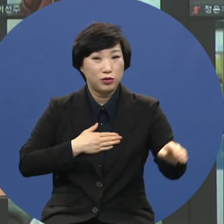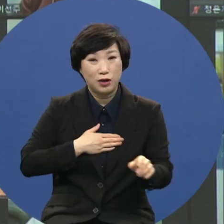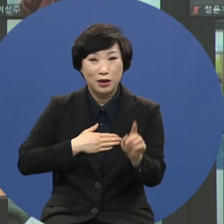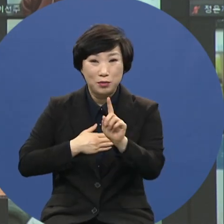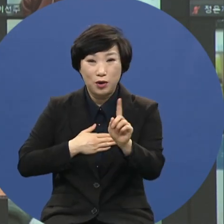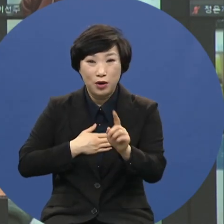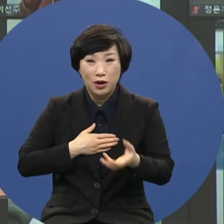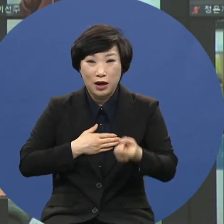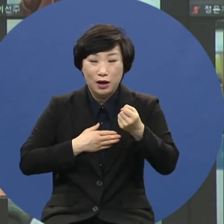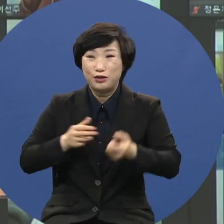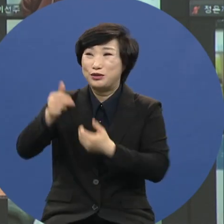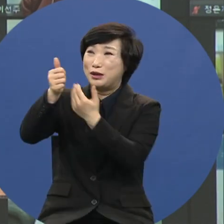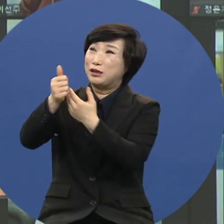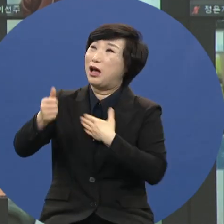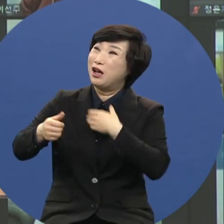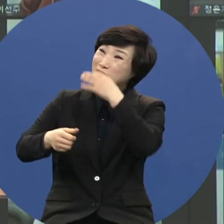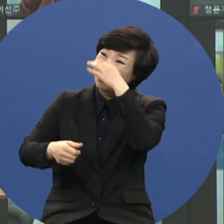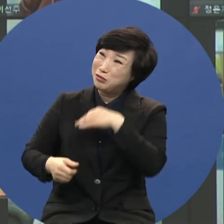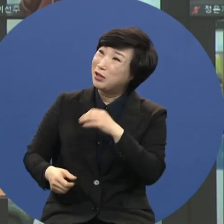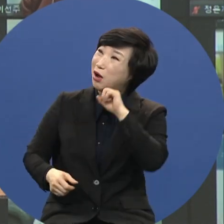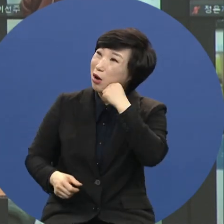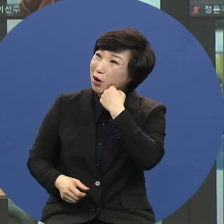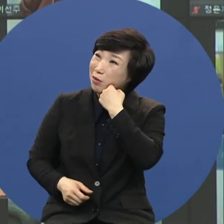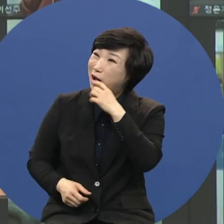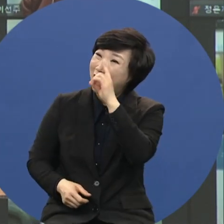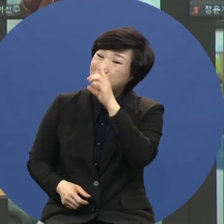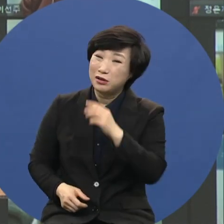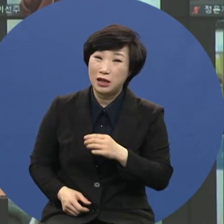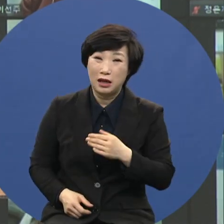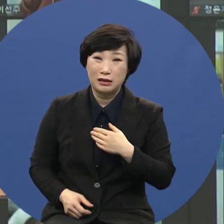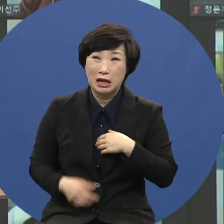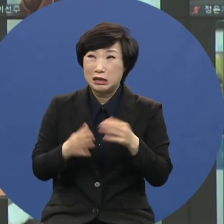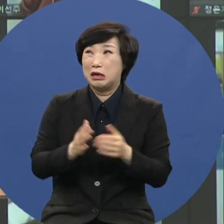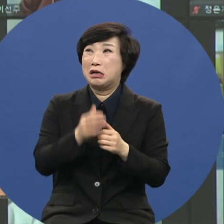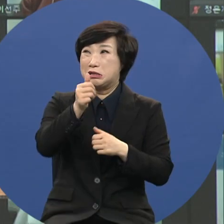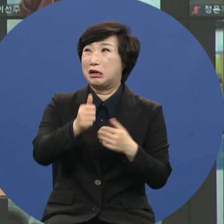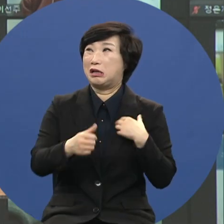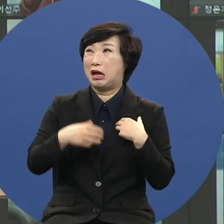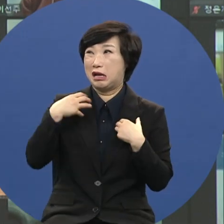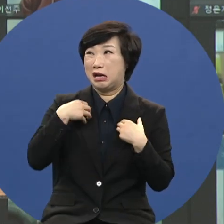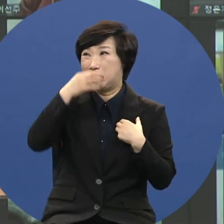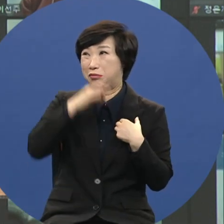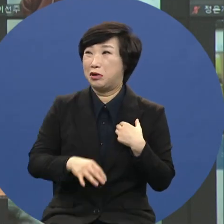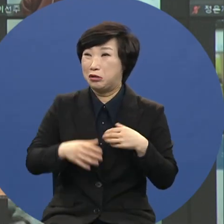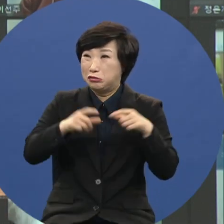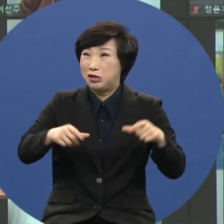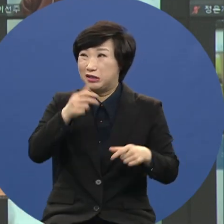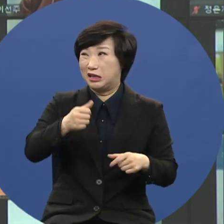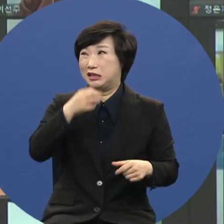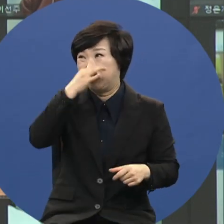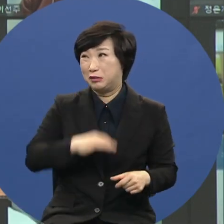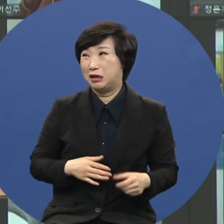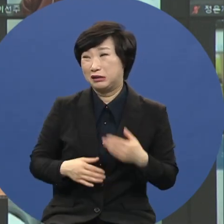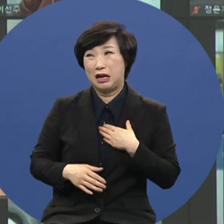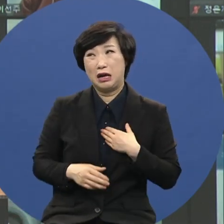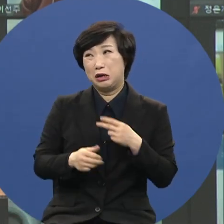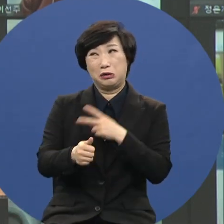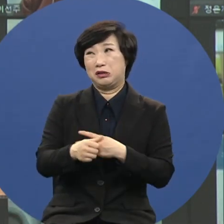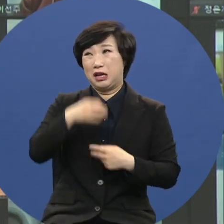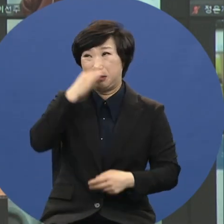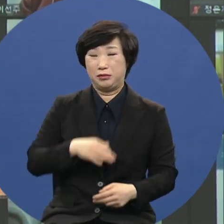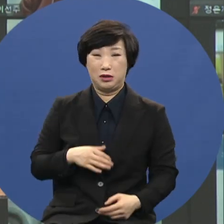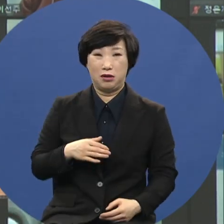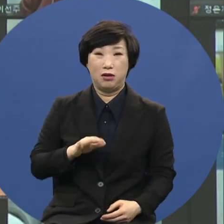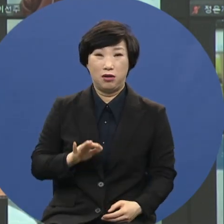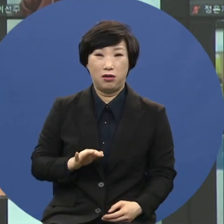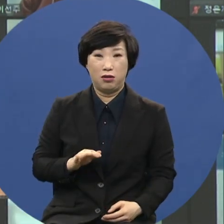무엇으로 주님 앞에 힘드네, 뭐네, 나 기관장 힘들어, 구역장 힘들어, 나 교사